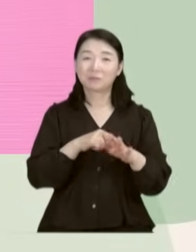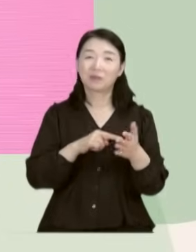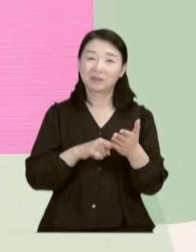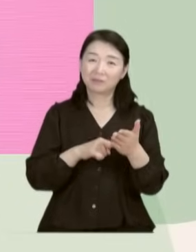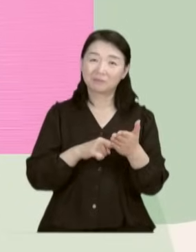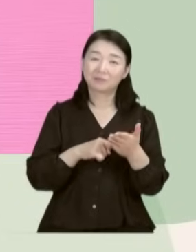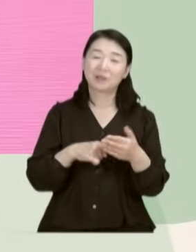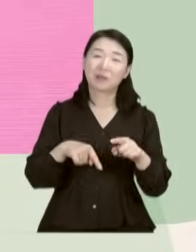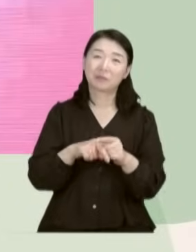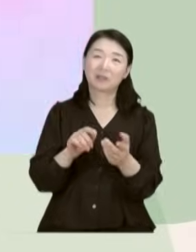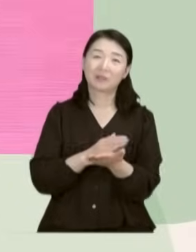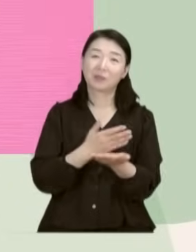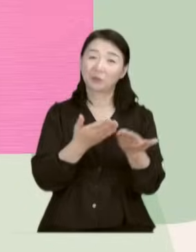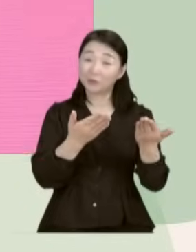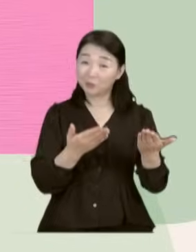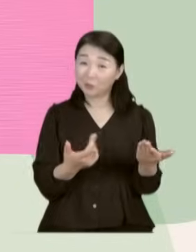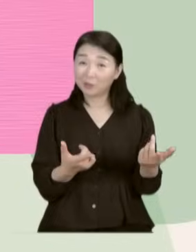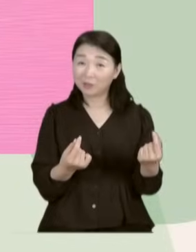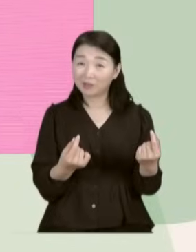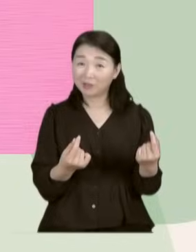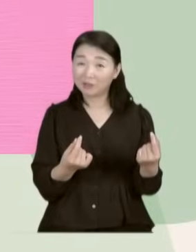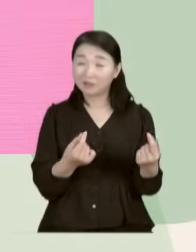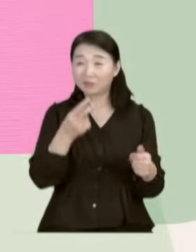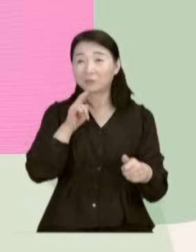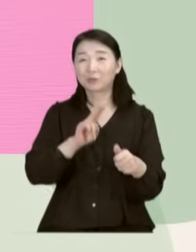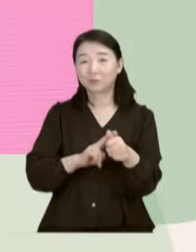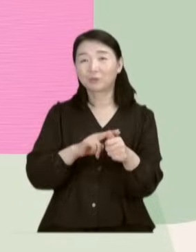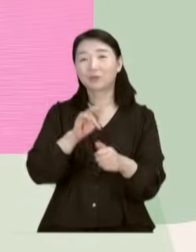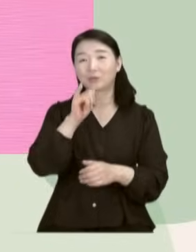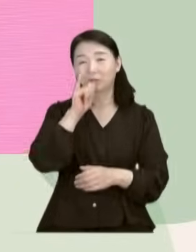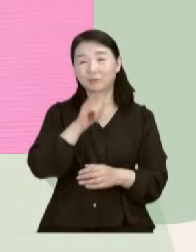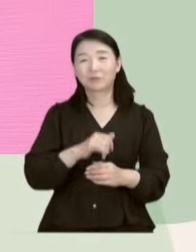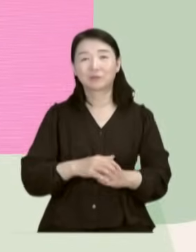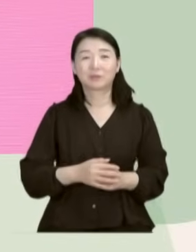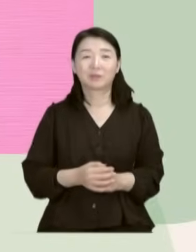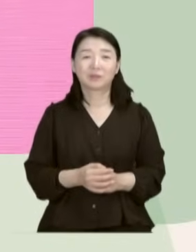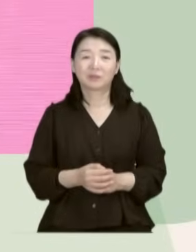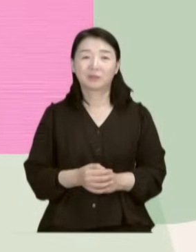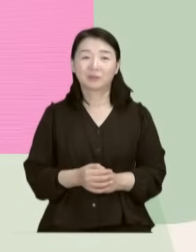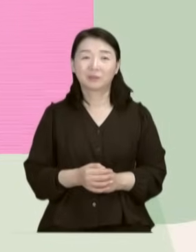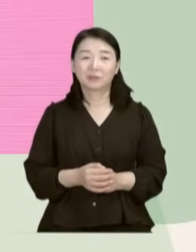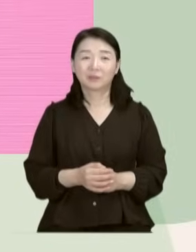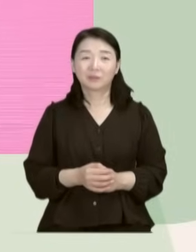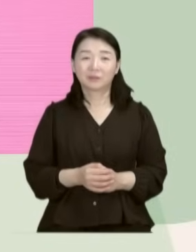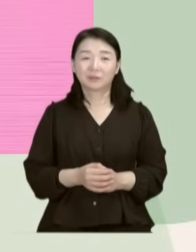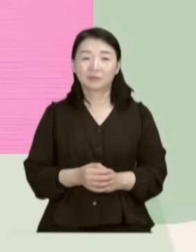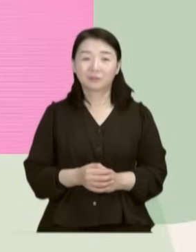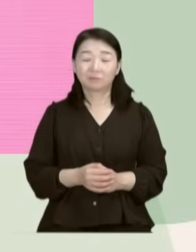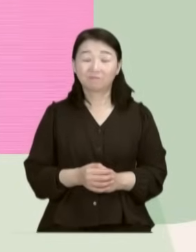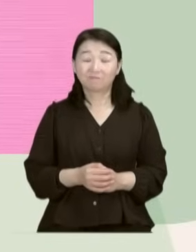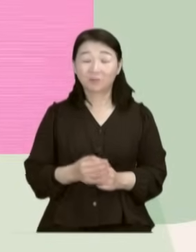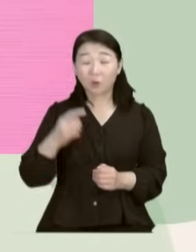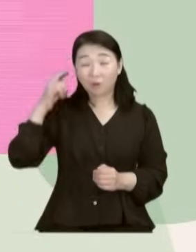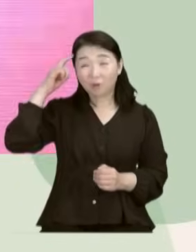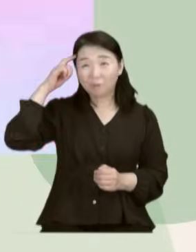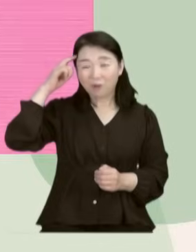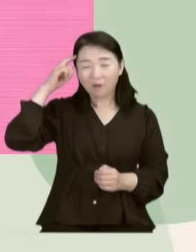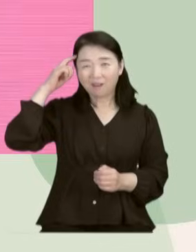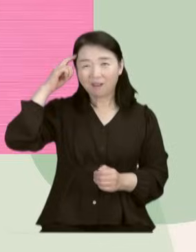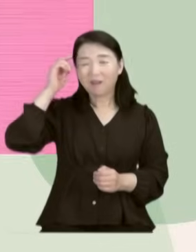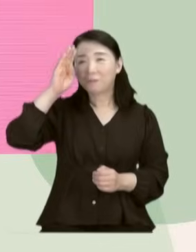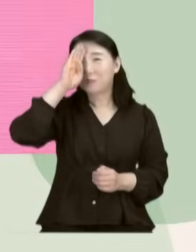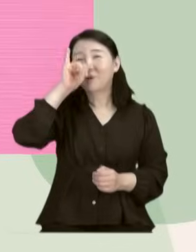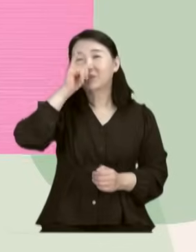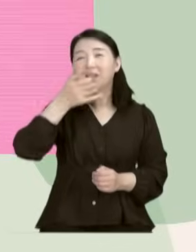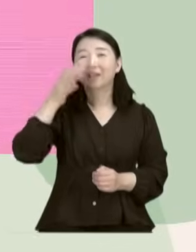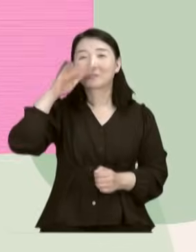또 감사의 마음을 나눠주는 모습 보고 굉장히 도전이 되었고 또 몸 안에 작은 병이